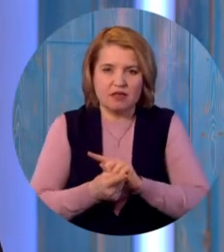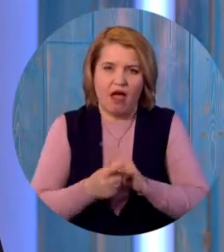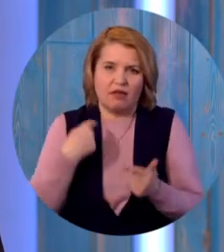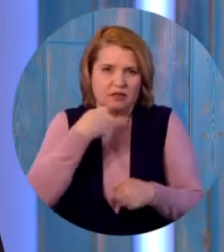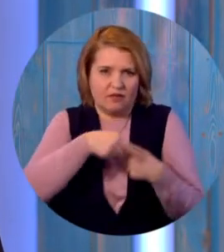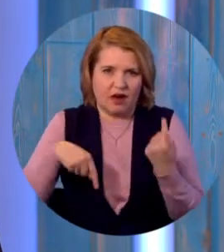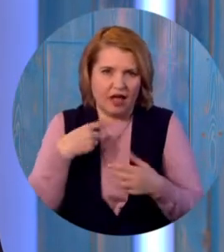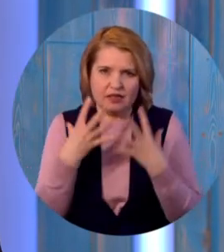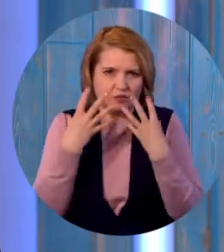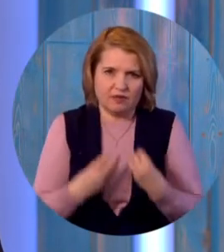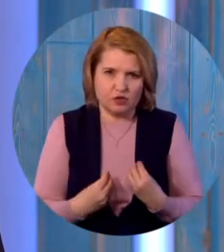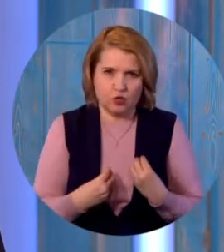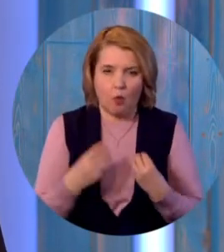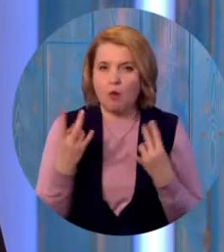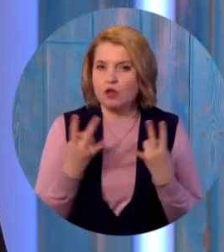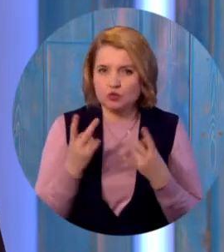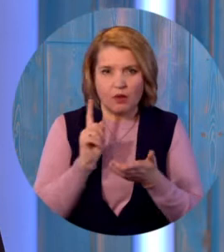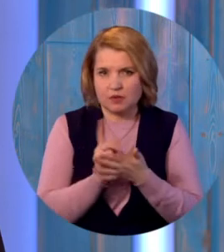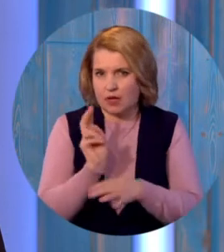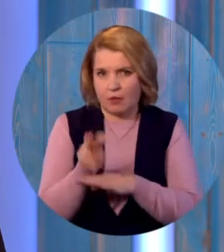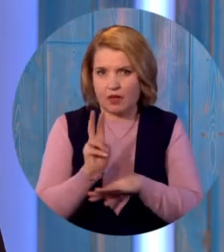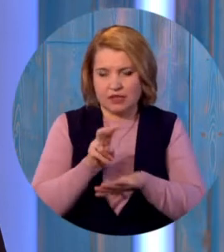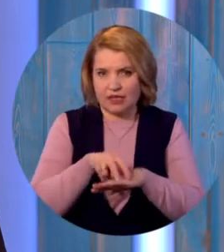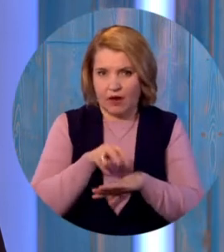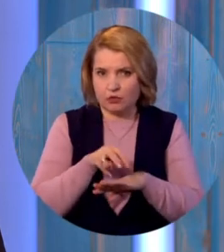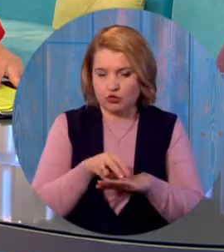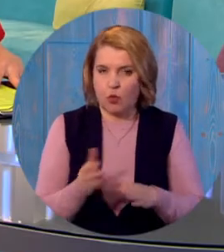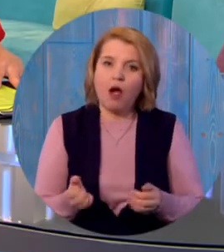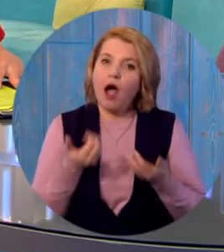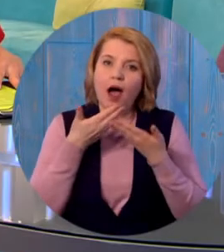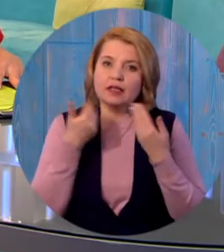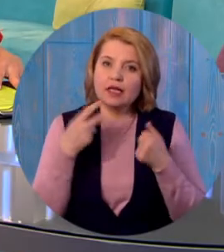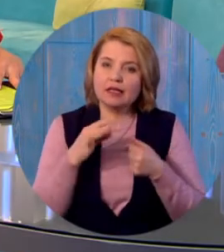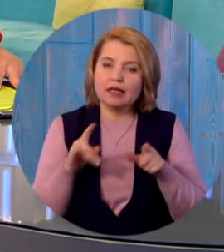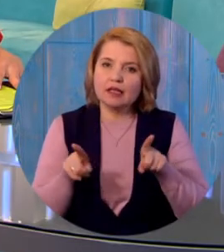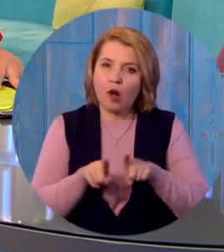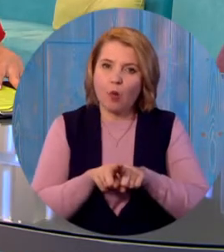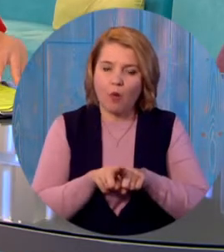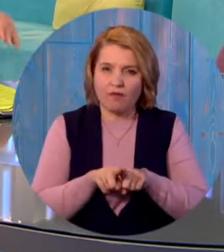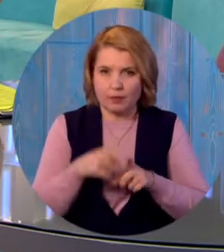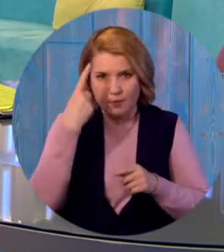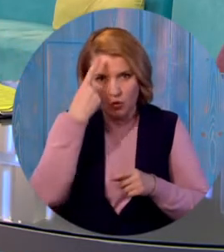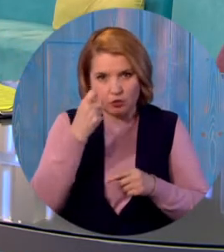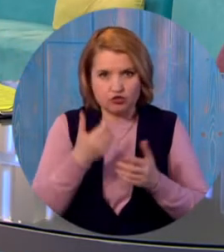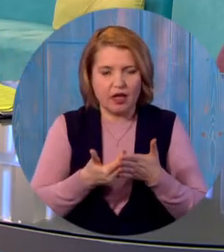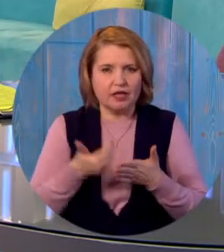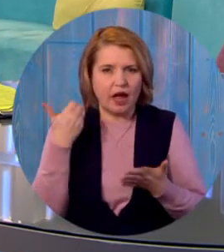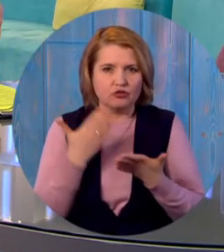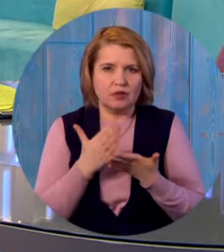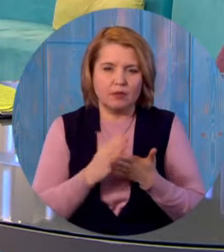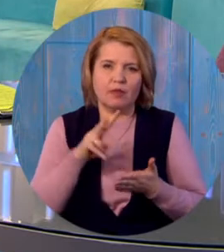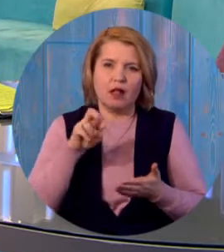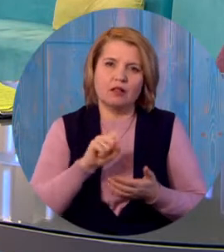фон. Поэтому, конечно, надо обязательно прийти и посмотреть. А нет такого вот предубеждения, допустим, раньше это было с лазерной хирургией